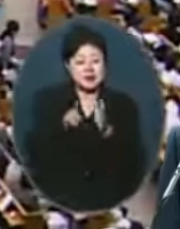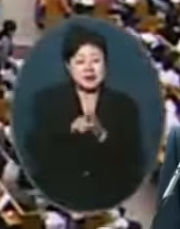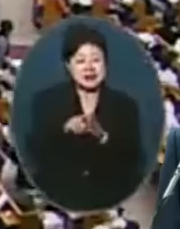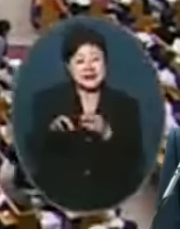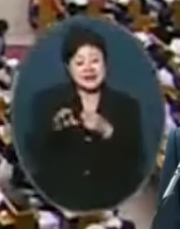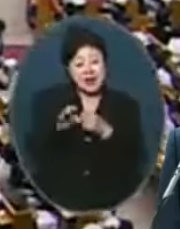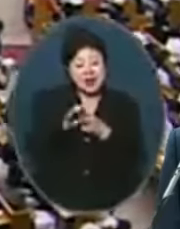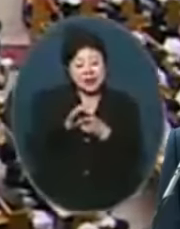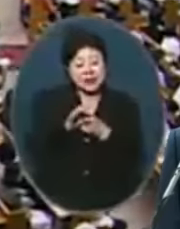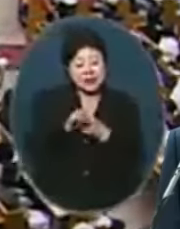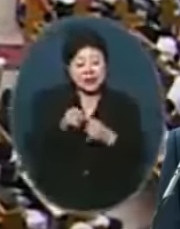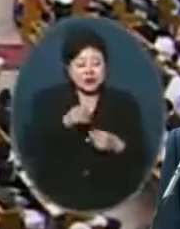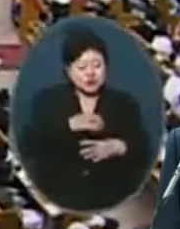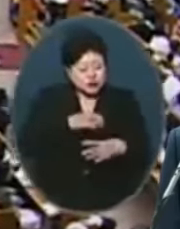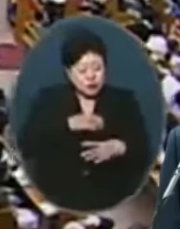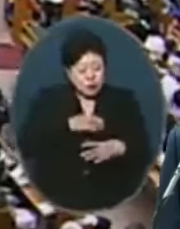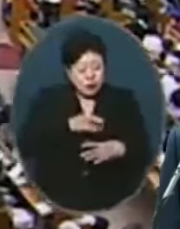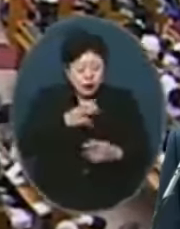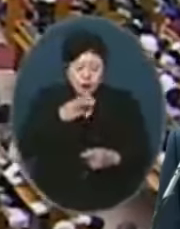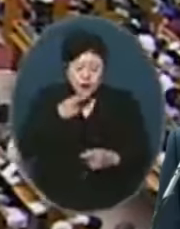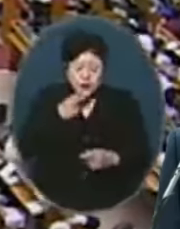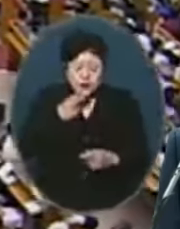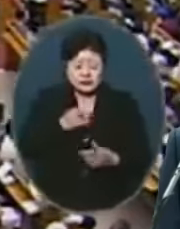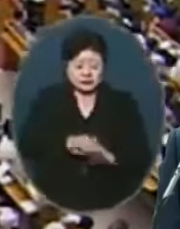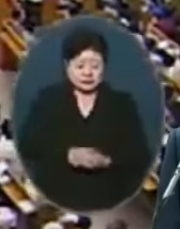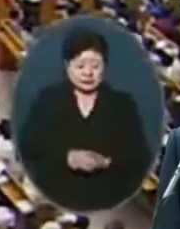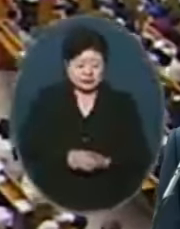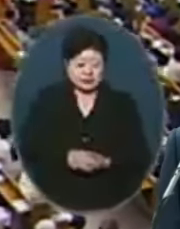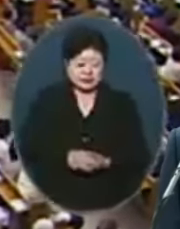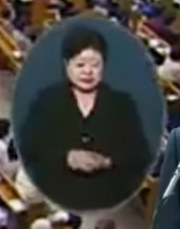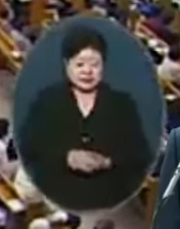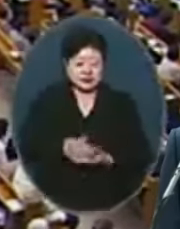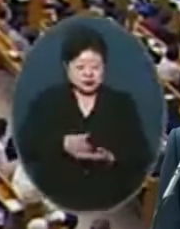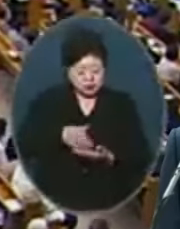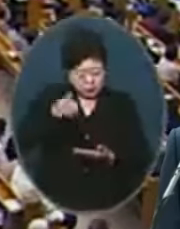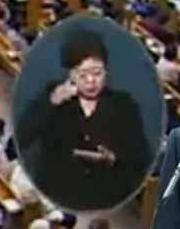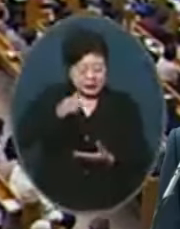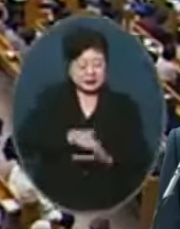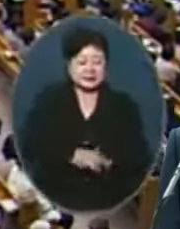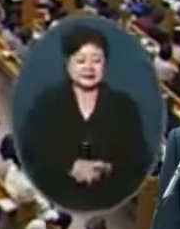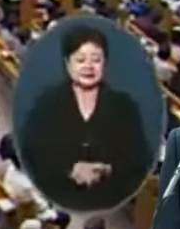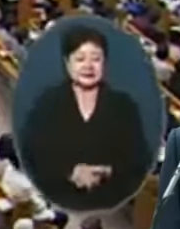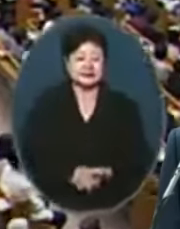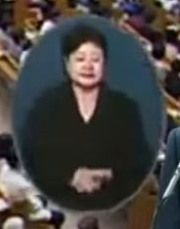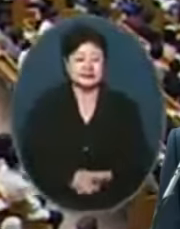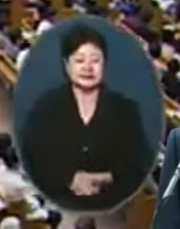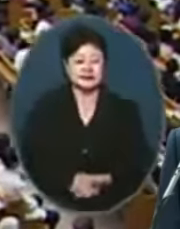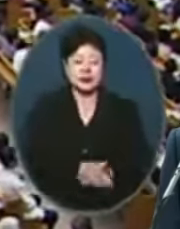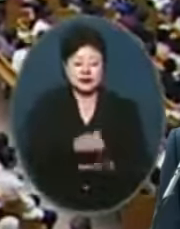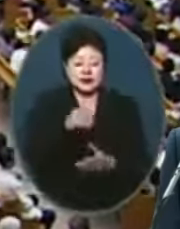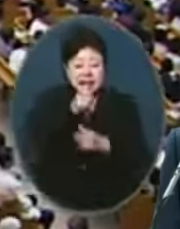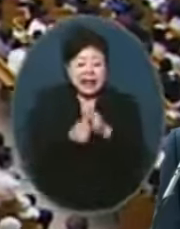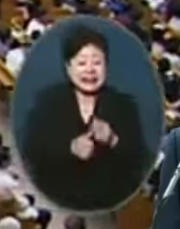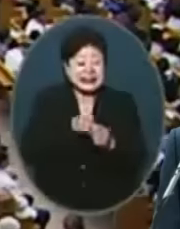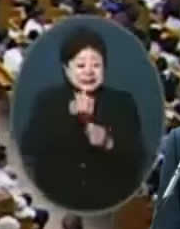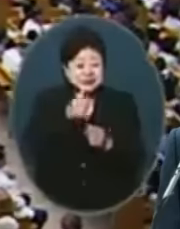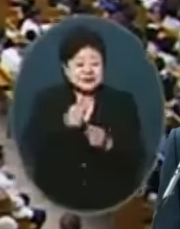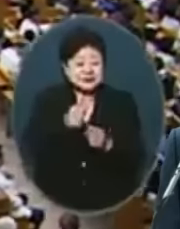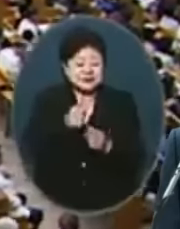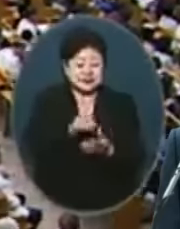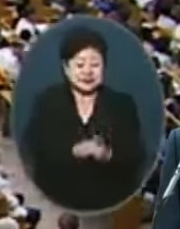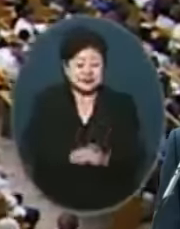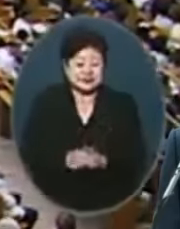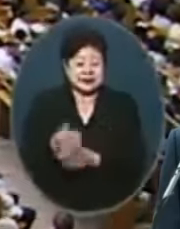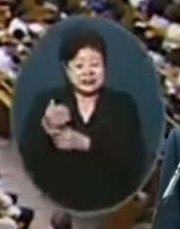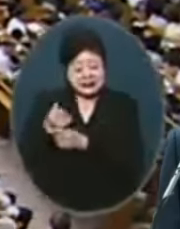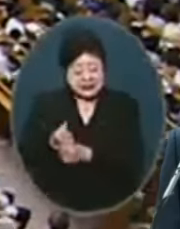믿으면 두려움은 몸에서 쫓겨나가는 것입니다. 우리는 하나님 믿고